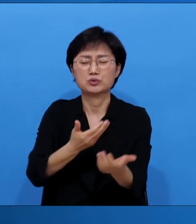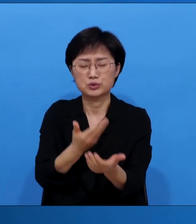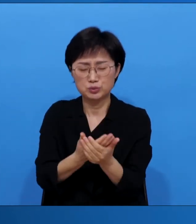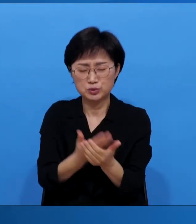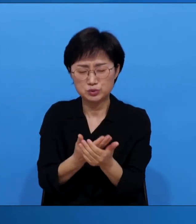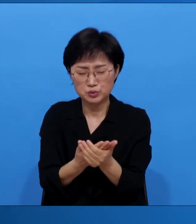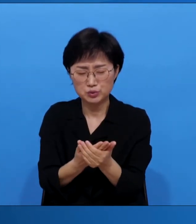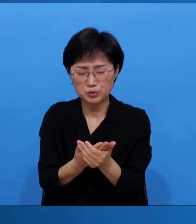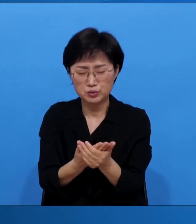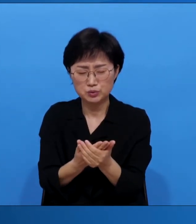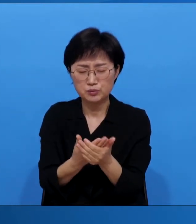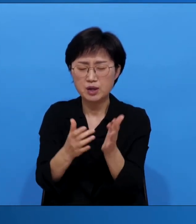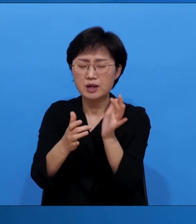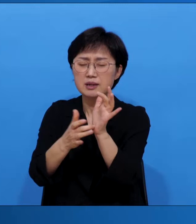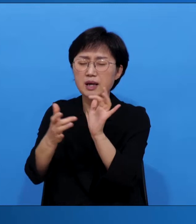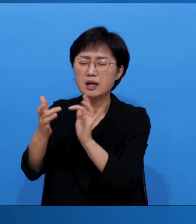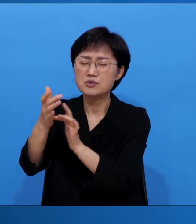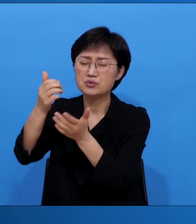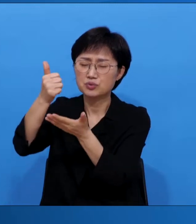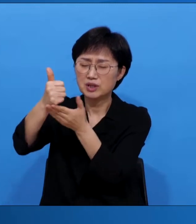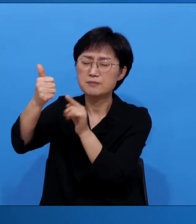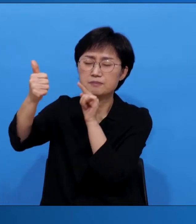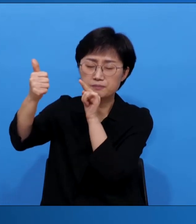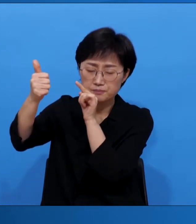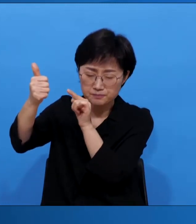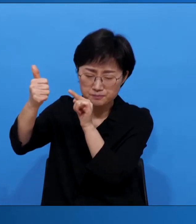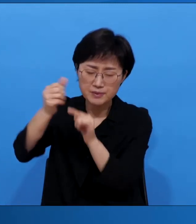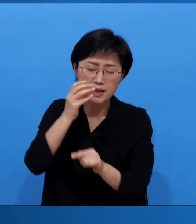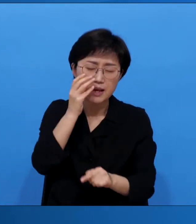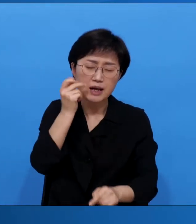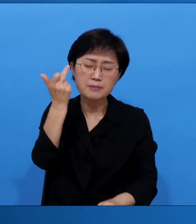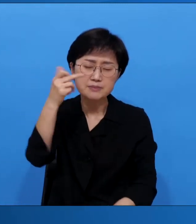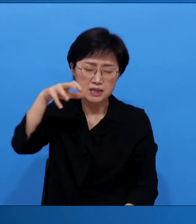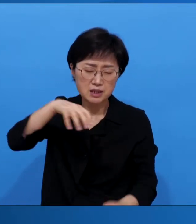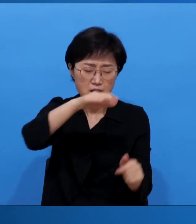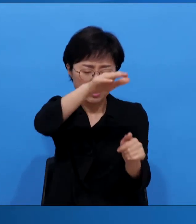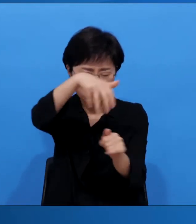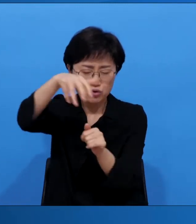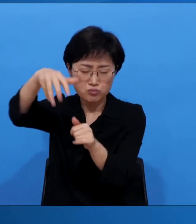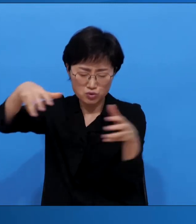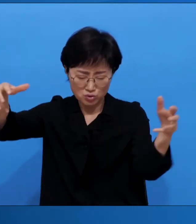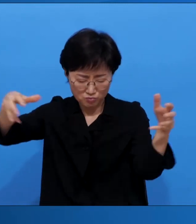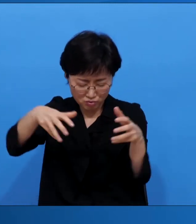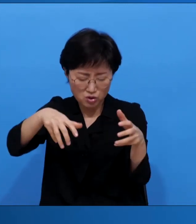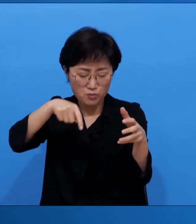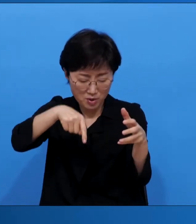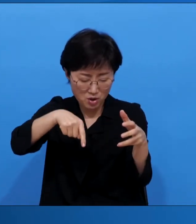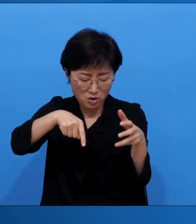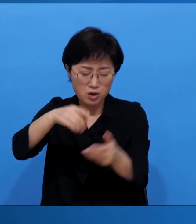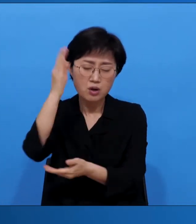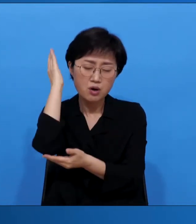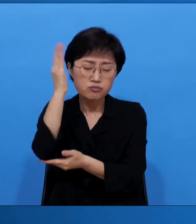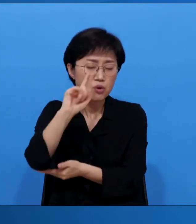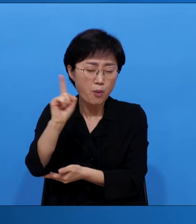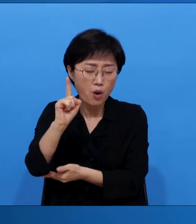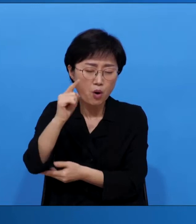unto us. 예수님께서 감람산에 부르셔서도 하나님의 나라의